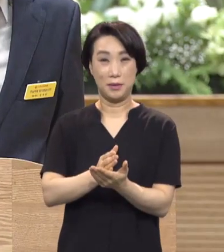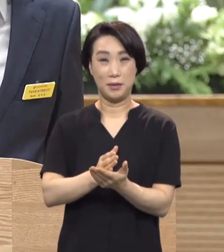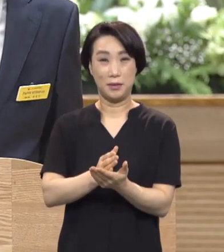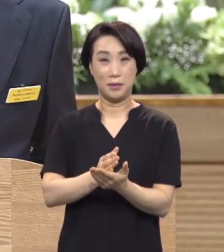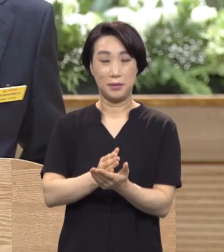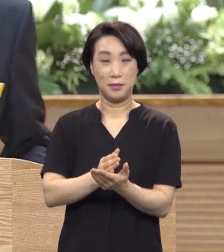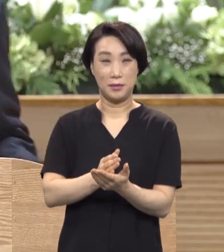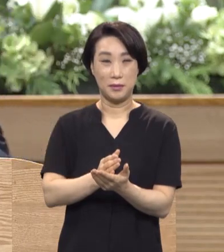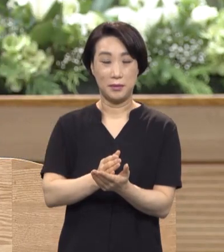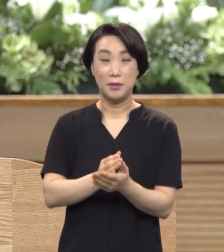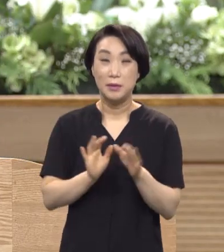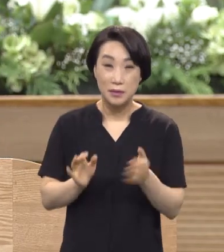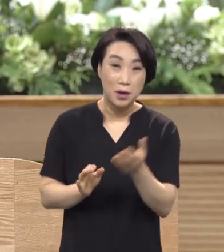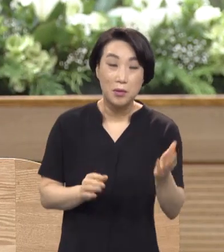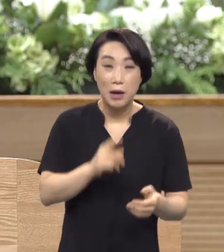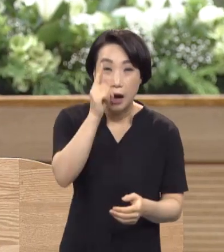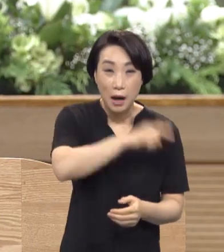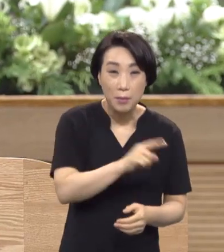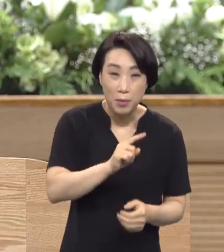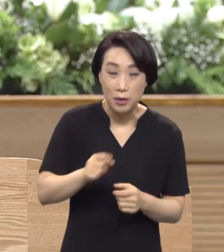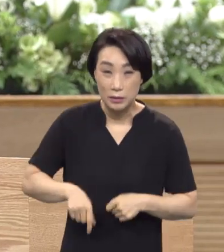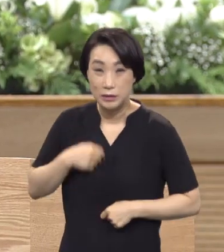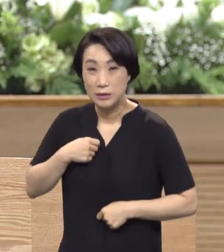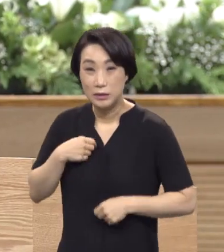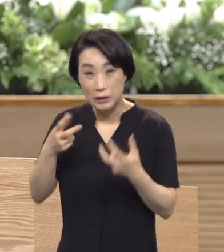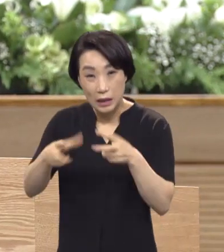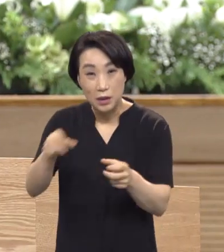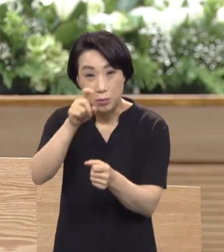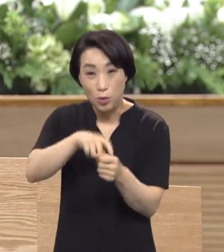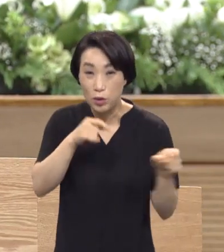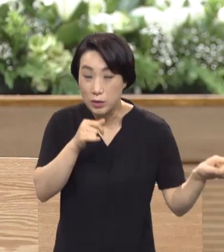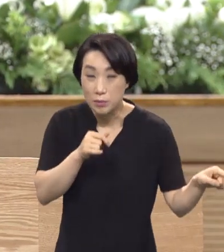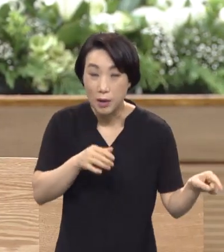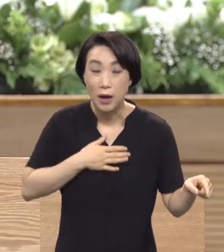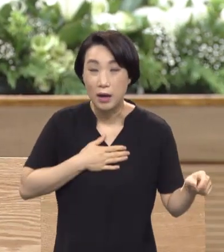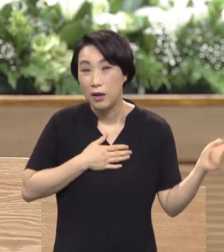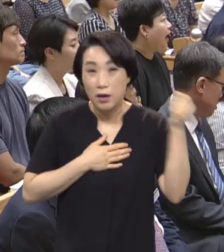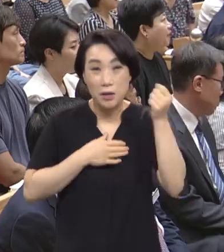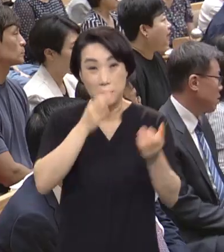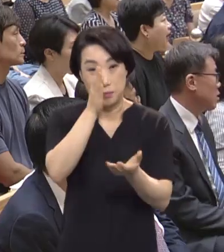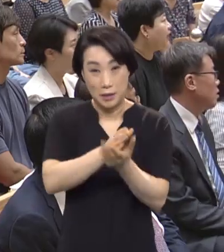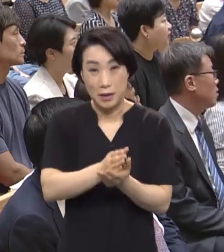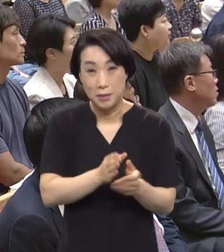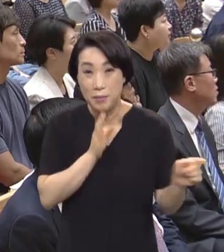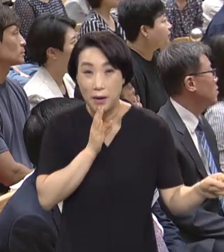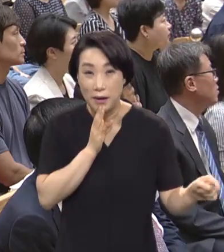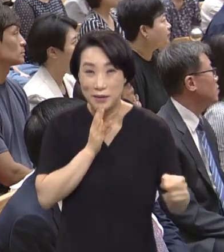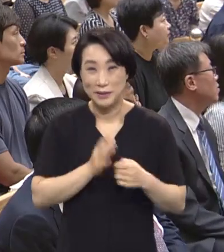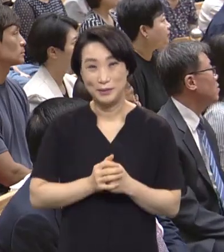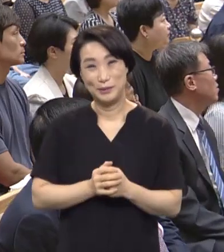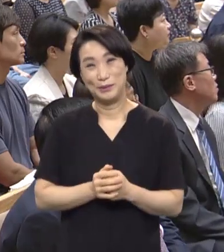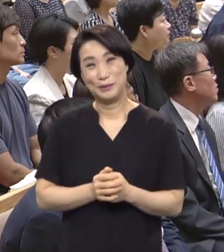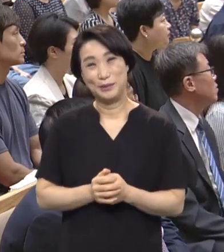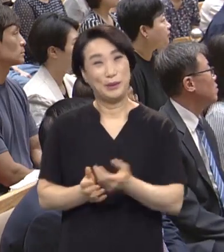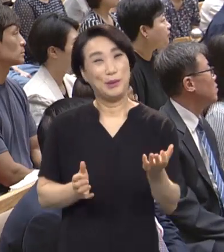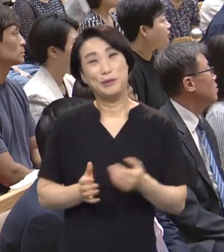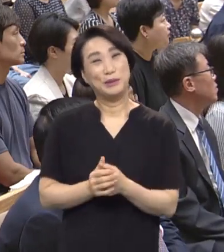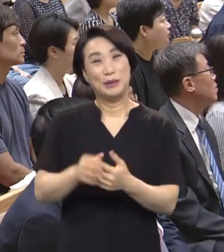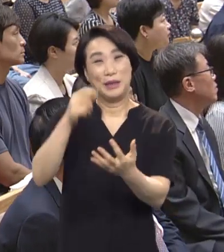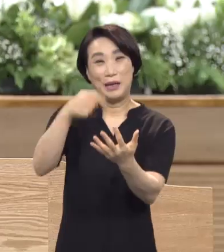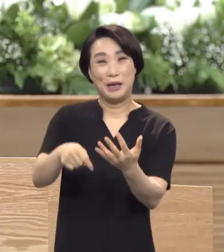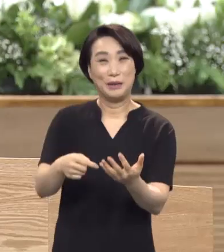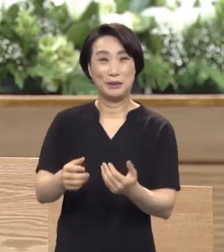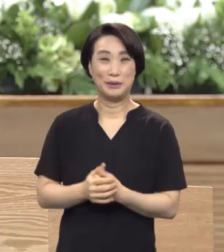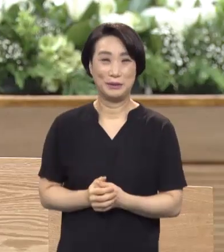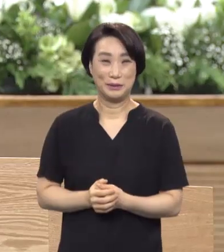응? 악은 의의를 파괴하려고 하니 절대로 당하지 마라. 이렇게 가르쳐 주는